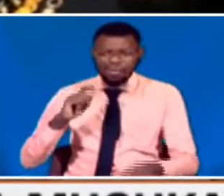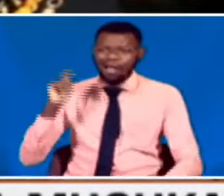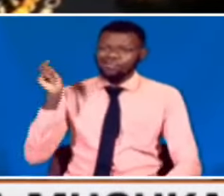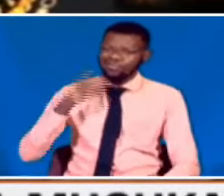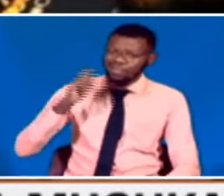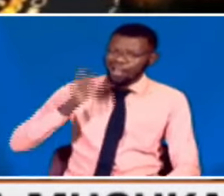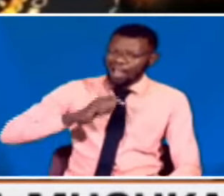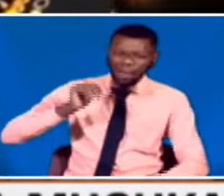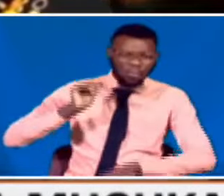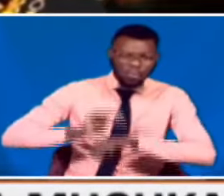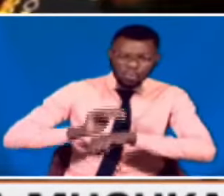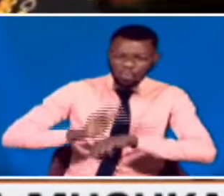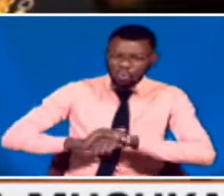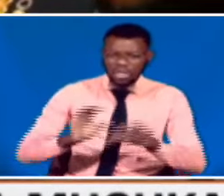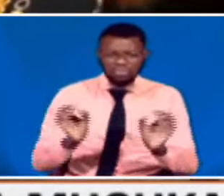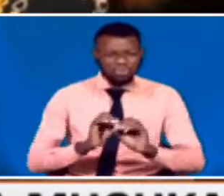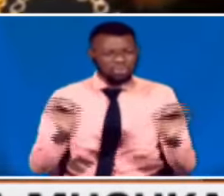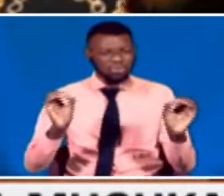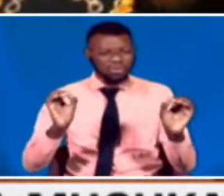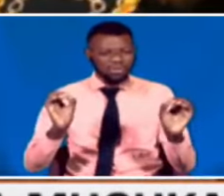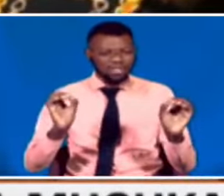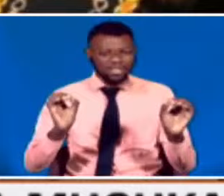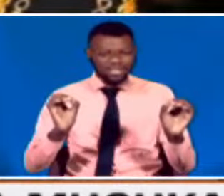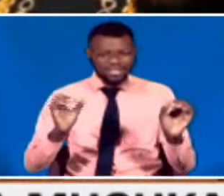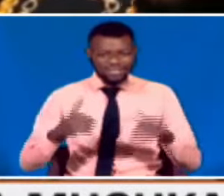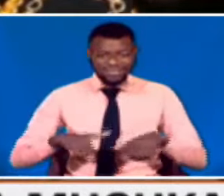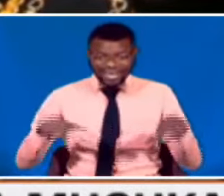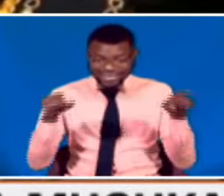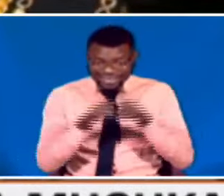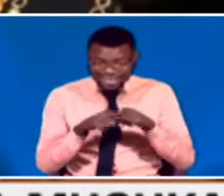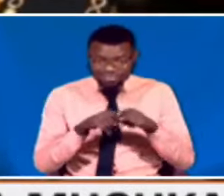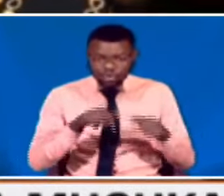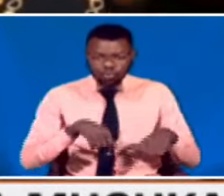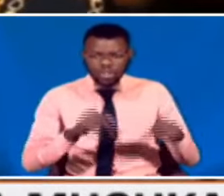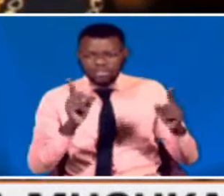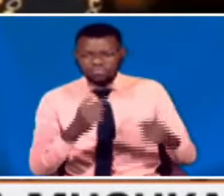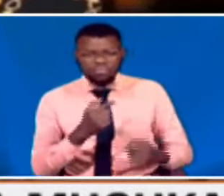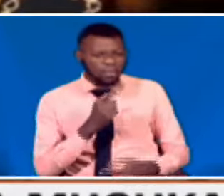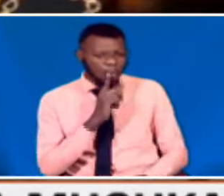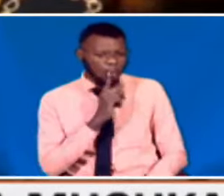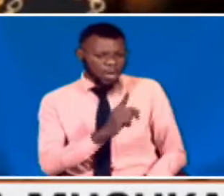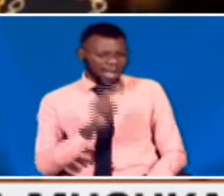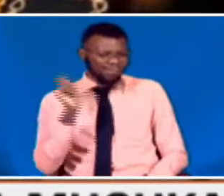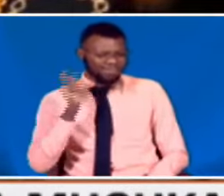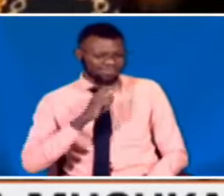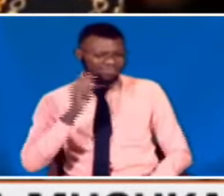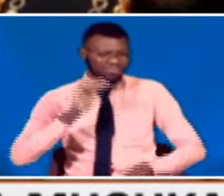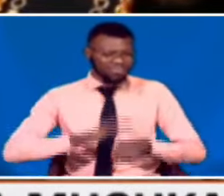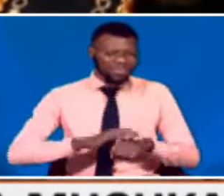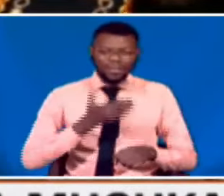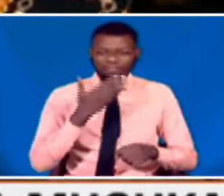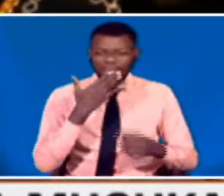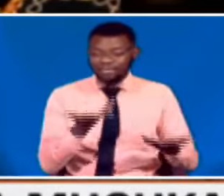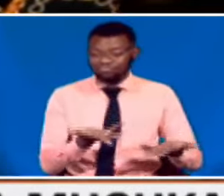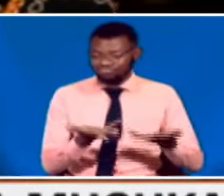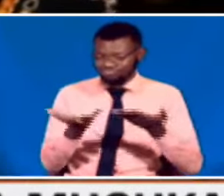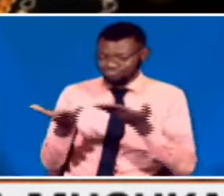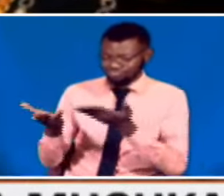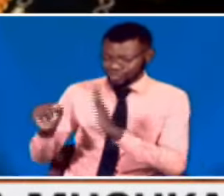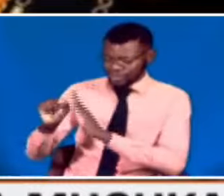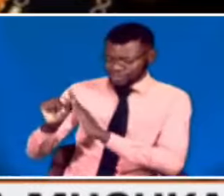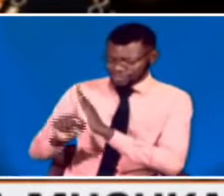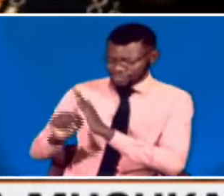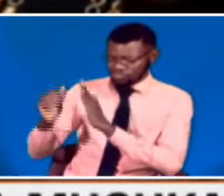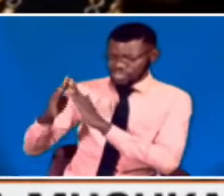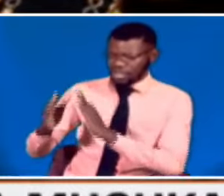halali? Muguka sio halali. Na kama unasema muguka ni halali, isaf kule state house. Sisi